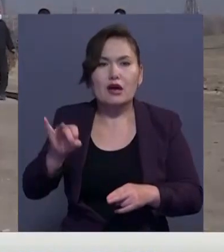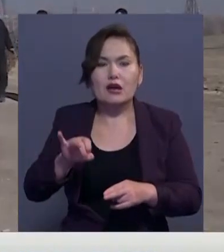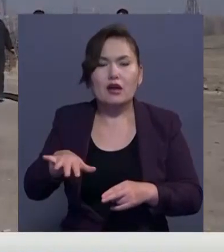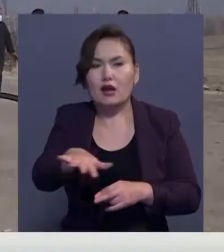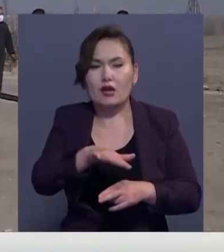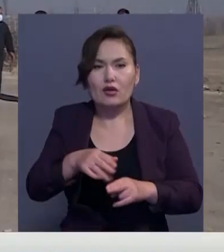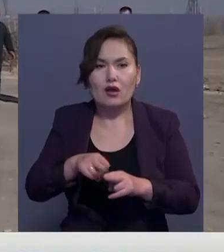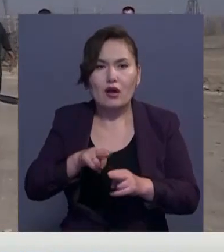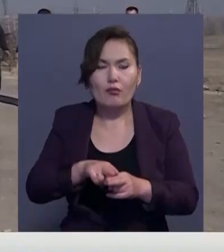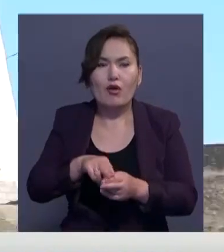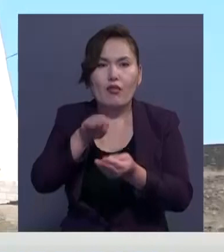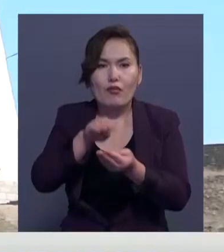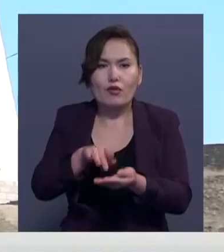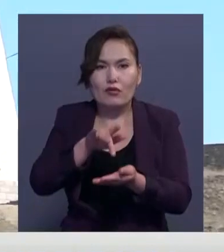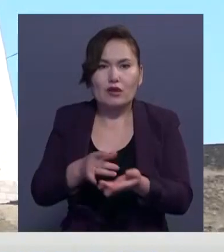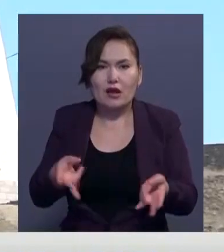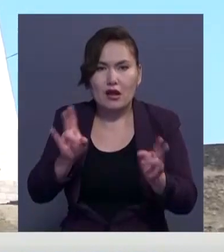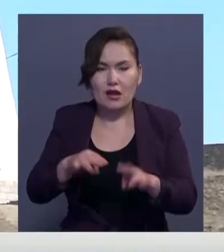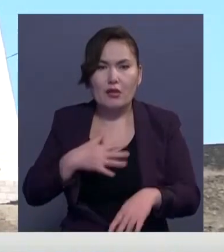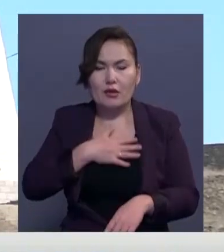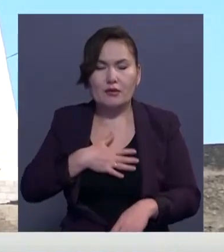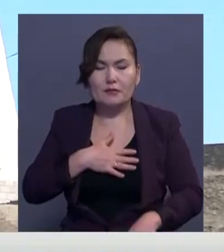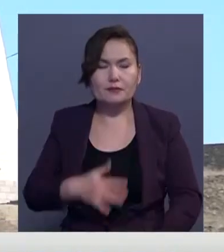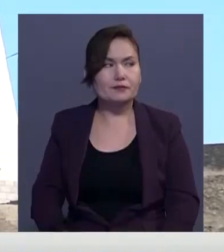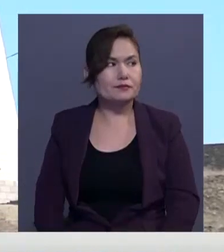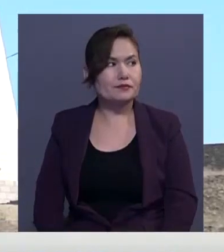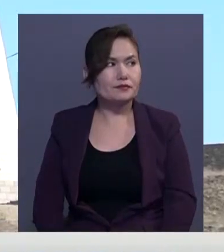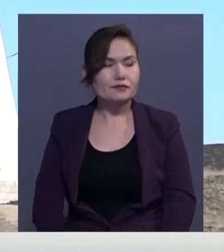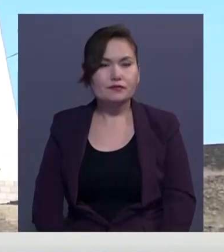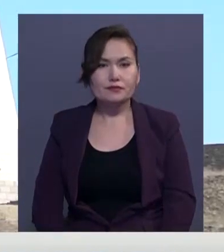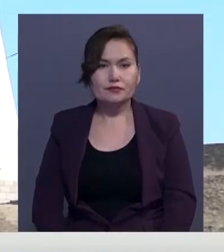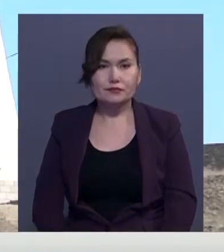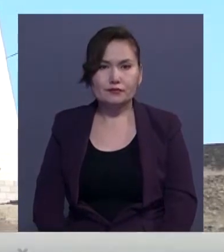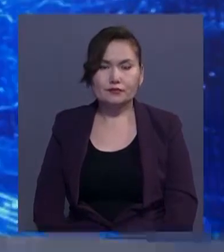ма деп алаңдап отыр. Руслан Бақытбекұлы, Бақытжан Бапаев, Тараз, Хабар 24.